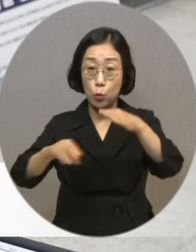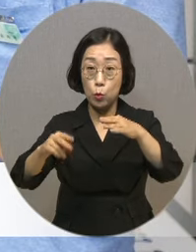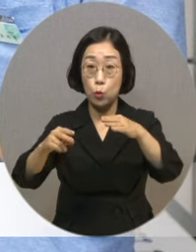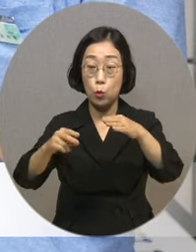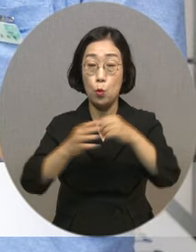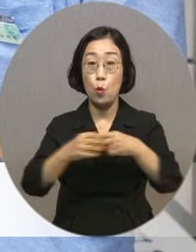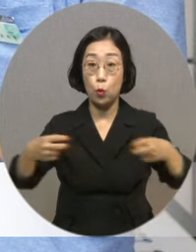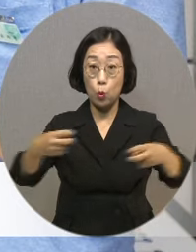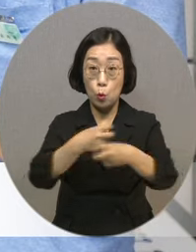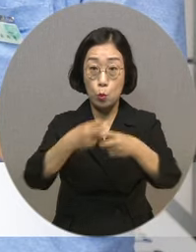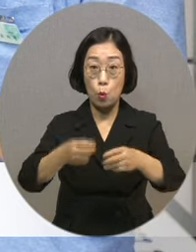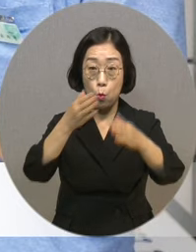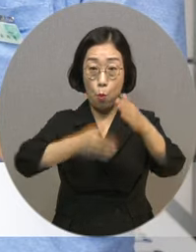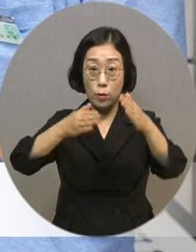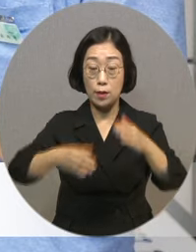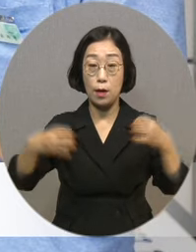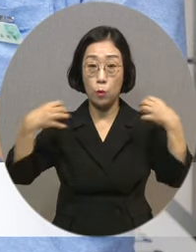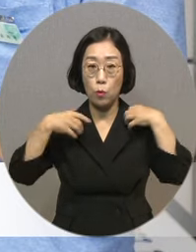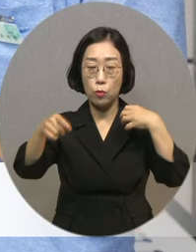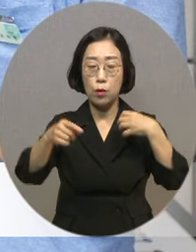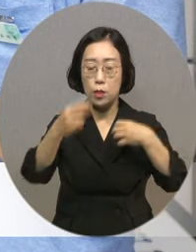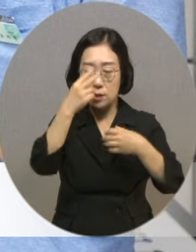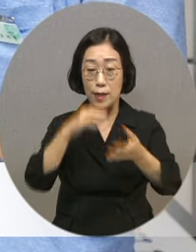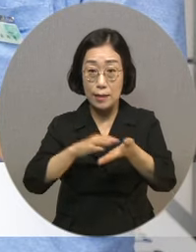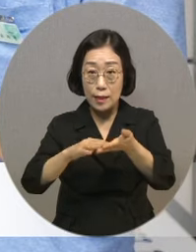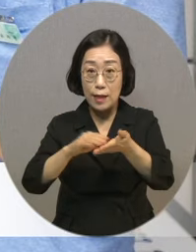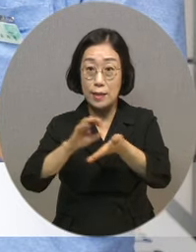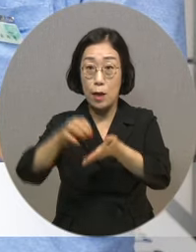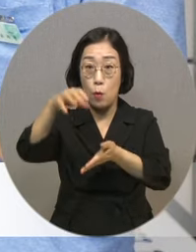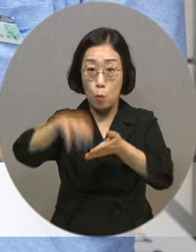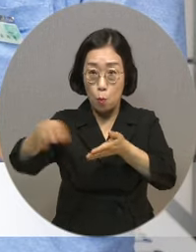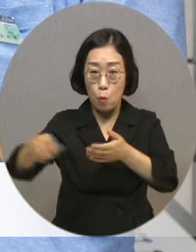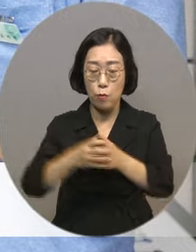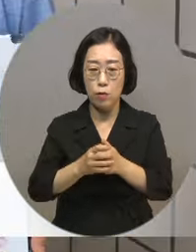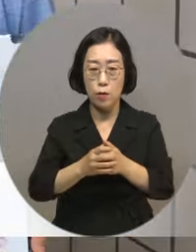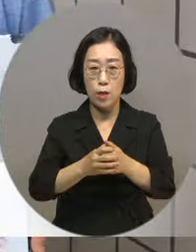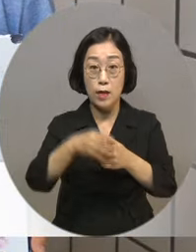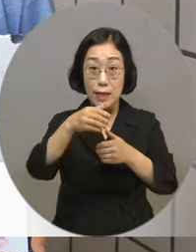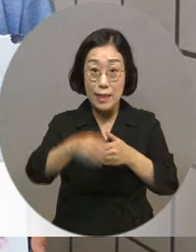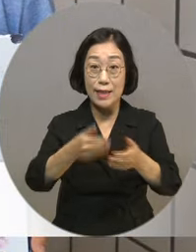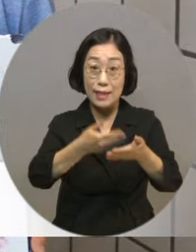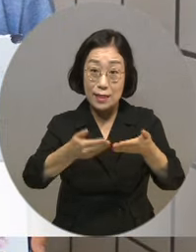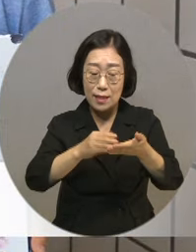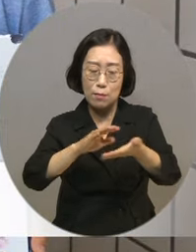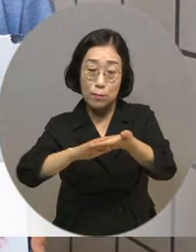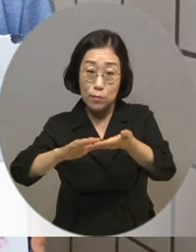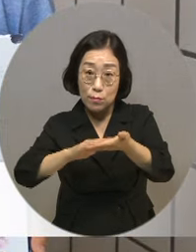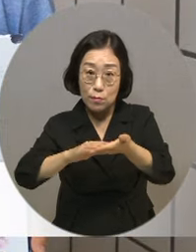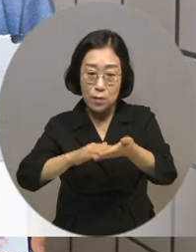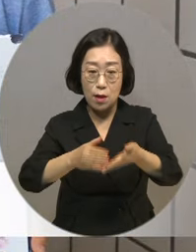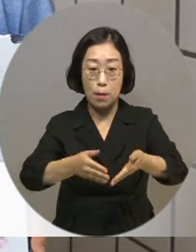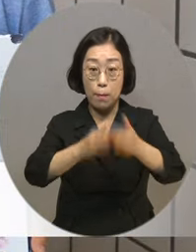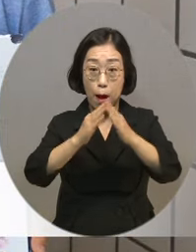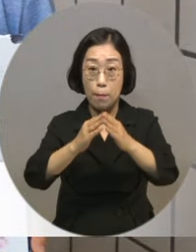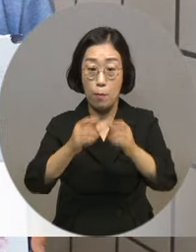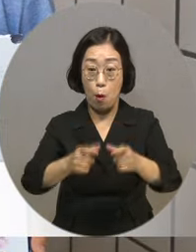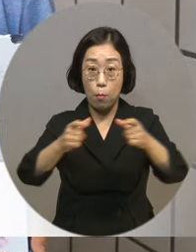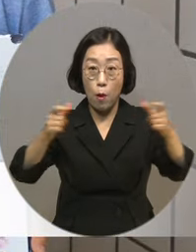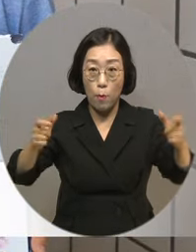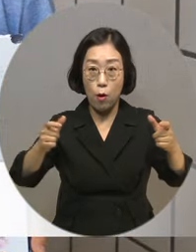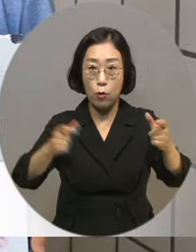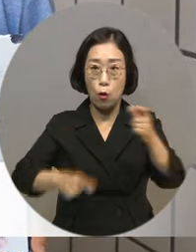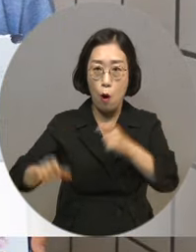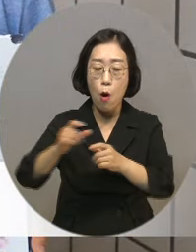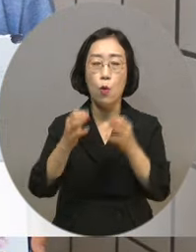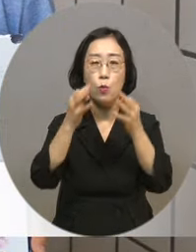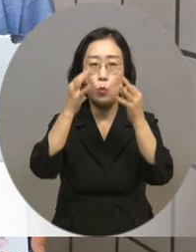시각 장애인들이 자주 이용하는 지하 철력 중심으로 촉지도 확대 설치하고자 장애인 이동권 보장에 대한 노력을